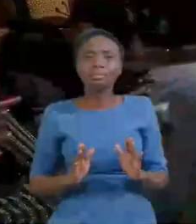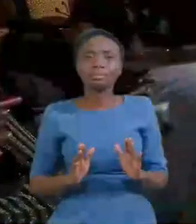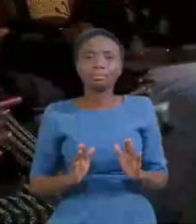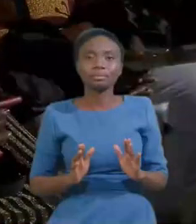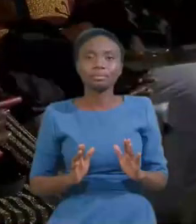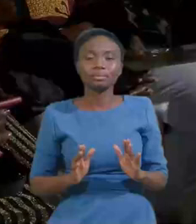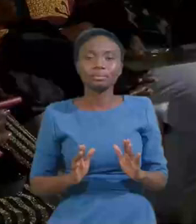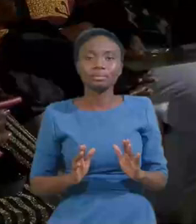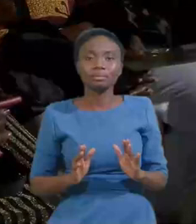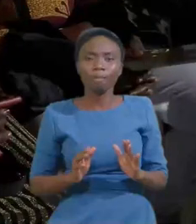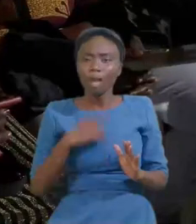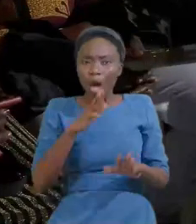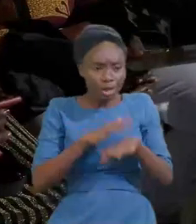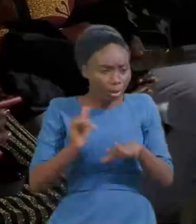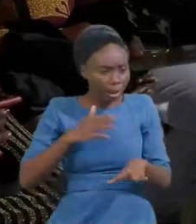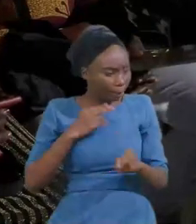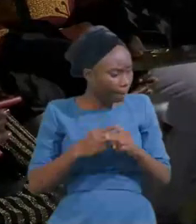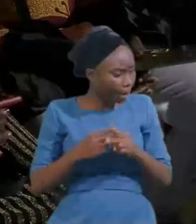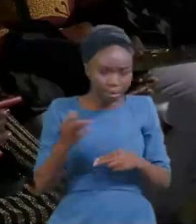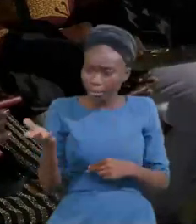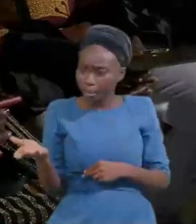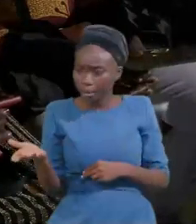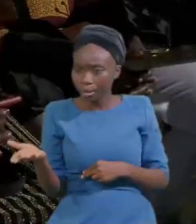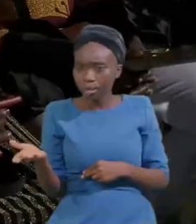Je suis tel, tel, j'ai besoin de ta paix.